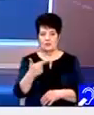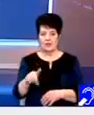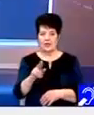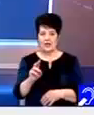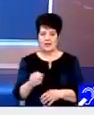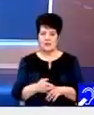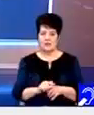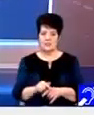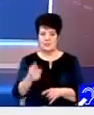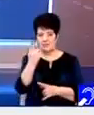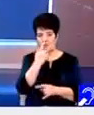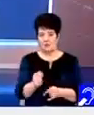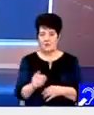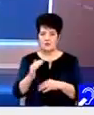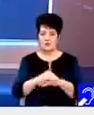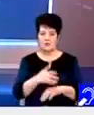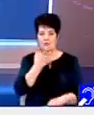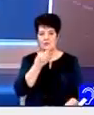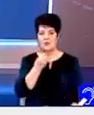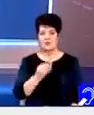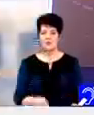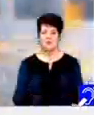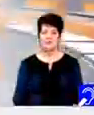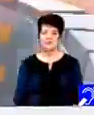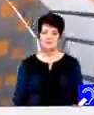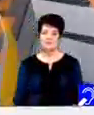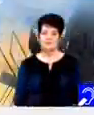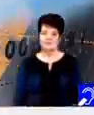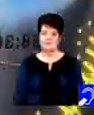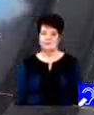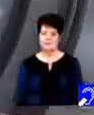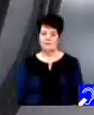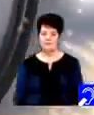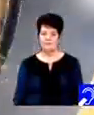Celsius. Acestea au fost informațiile. O seară cât mai frumoasă!